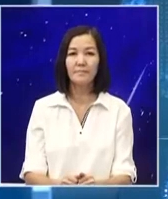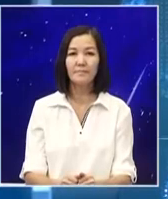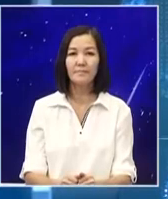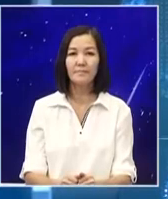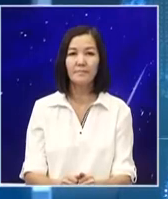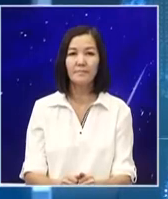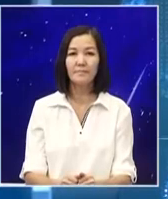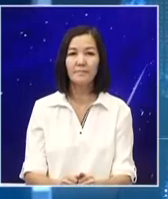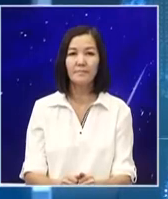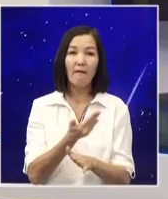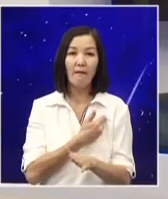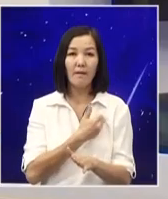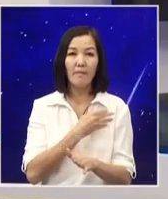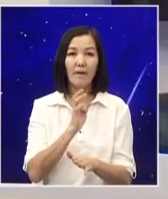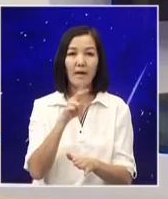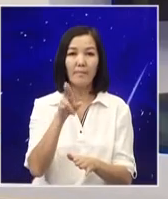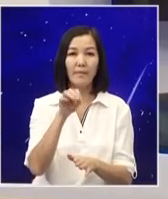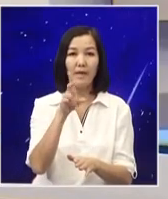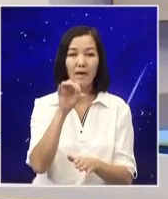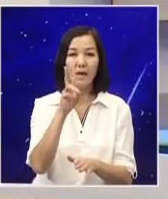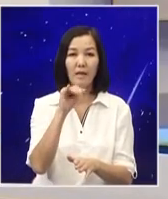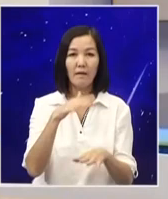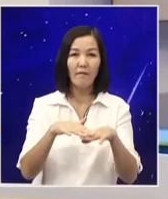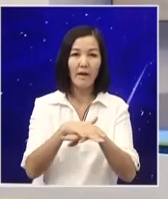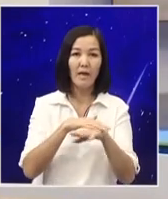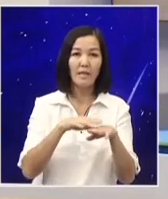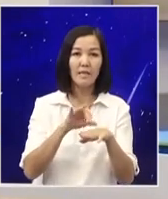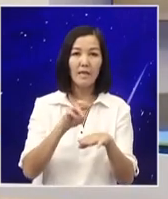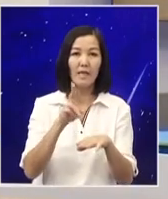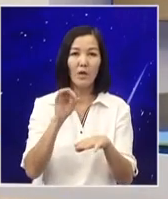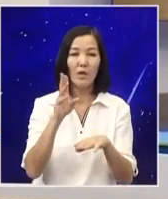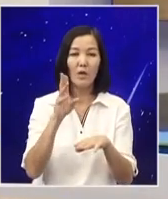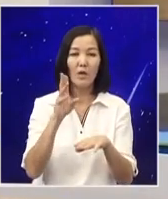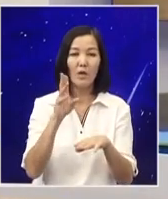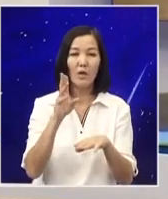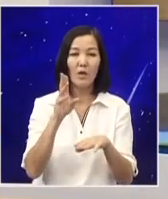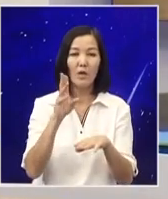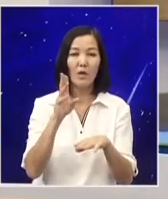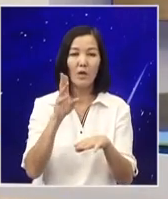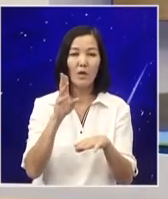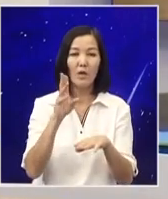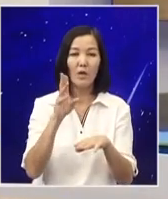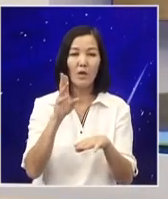Сәбет. Де халықы ба, халықты Иегова куәгерлері діни үйі.